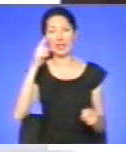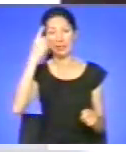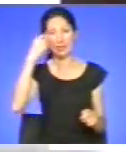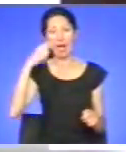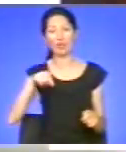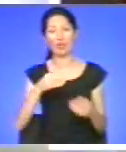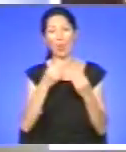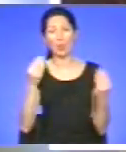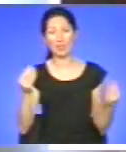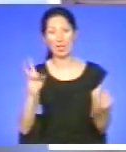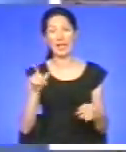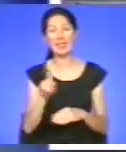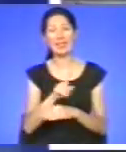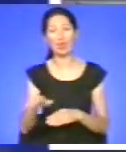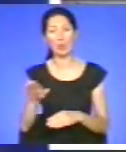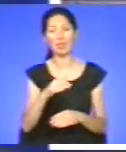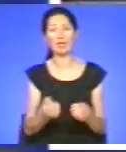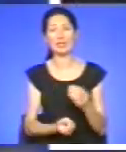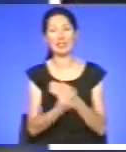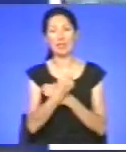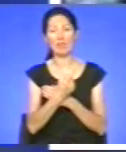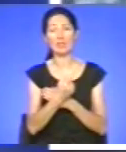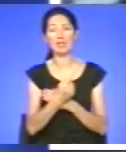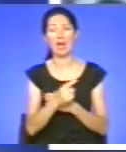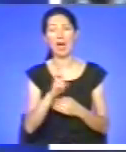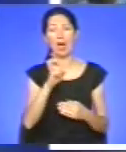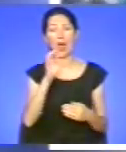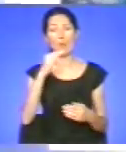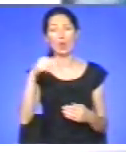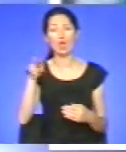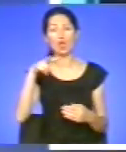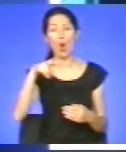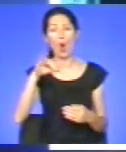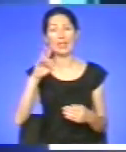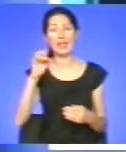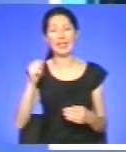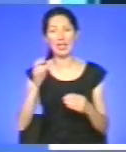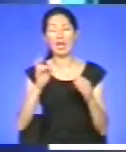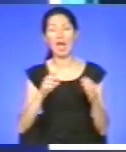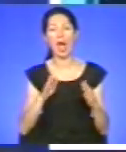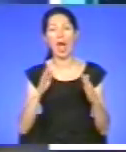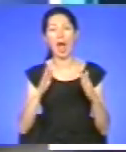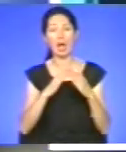На Тернопільщині з'явиться бджолиний храм. Його планує збудувати відомий бджоляр Омелян Мандзюк.